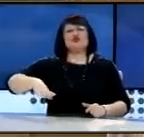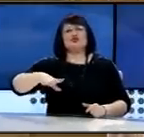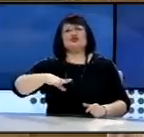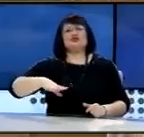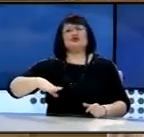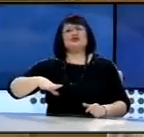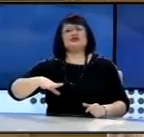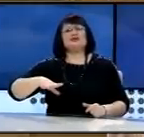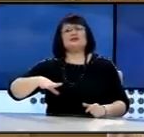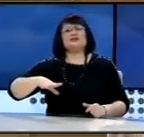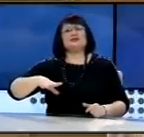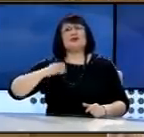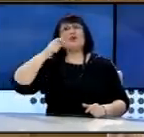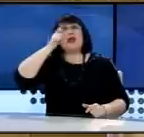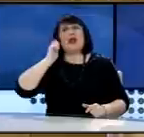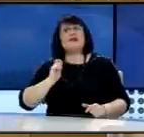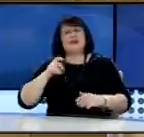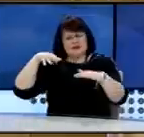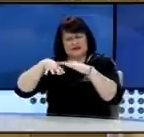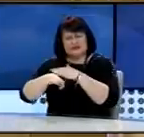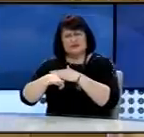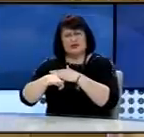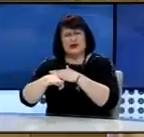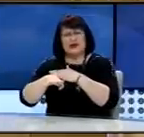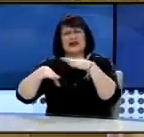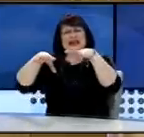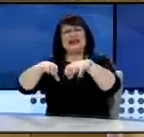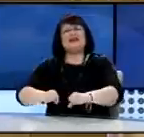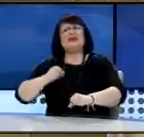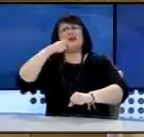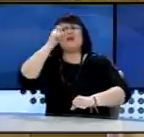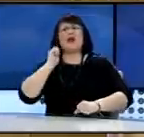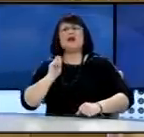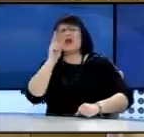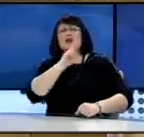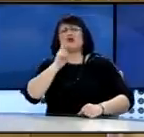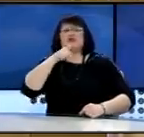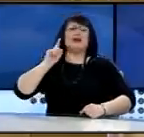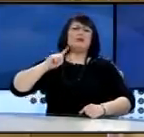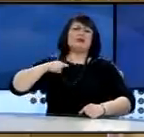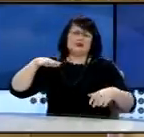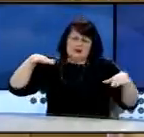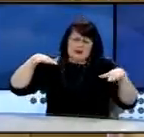της εδαφικής ακαιρότητας της Ουκρανίας και της κυριαρχίας της Ουκρανίας,